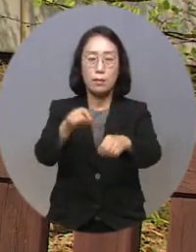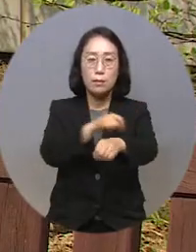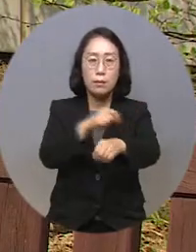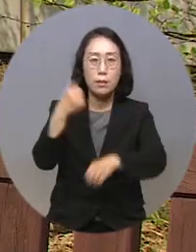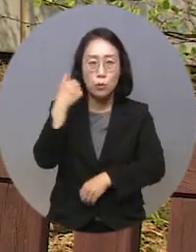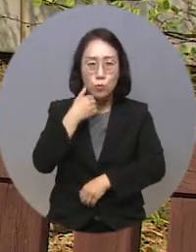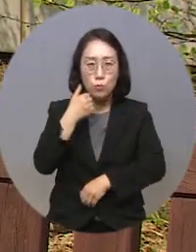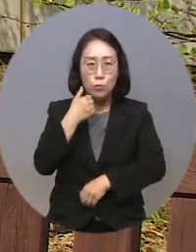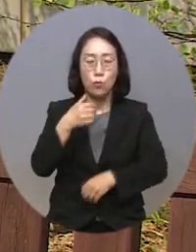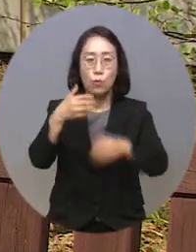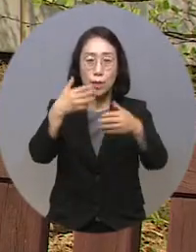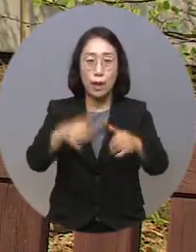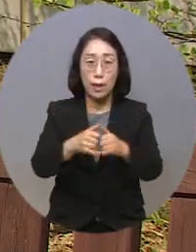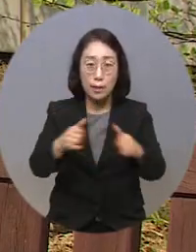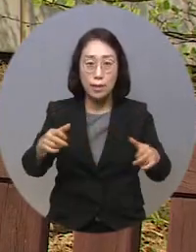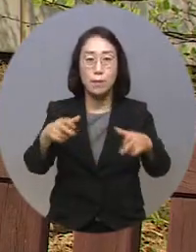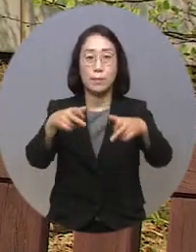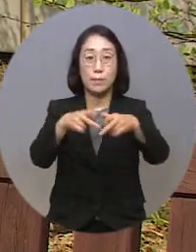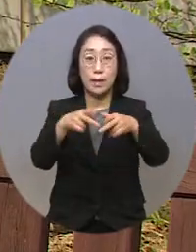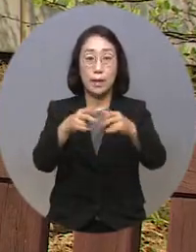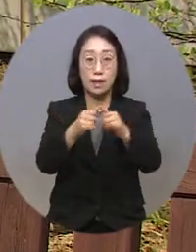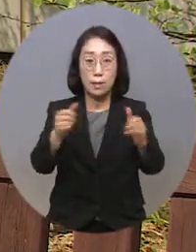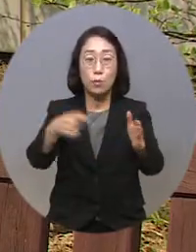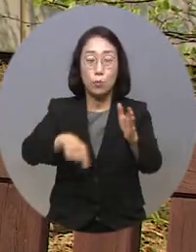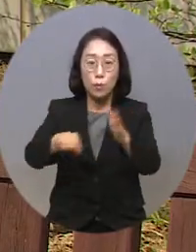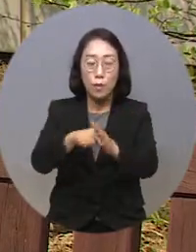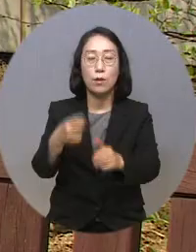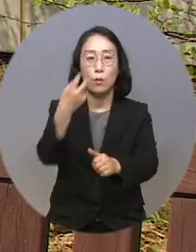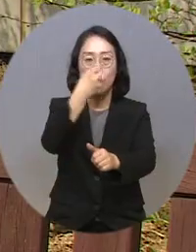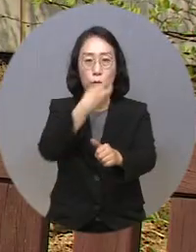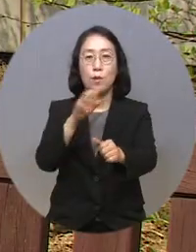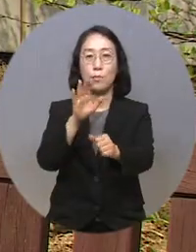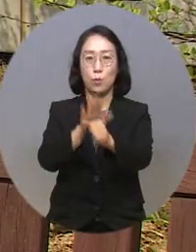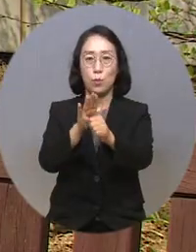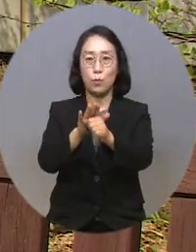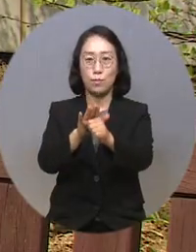사회적 약자인 장애인들의 삶을 보살피는 정당입니다.